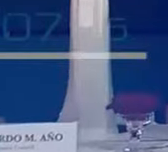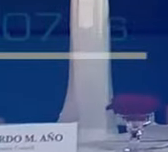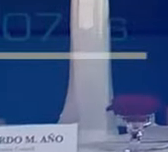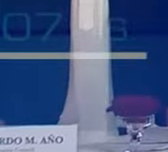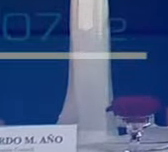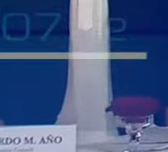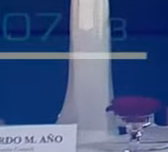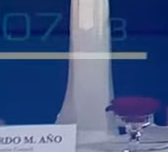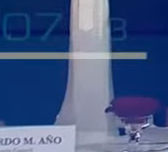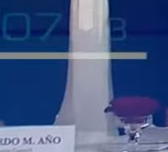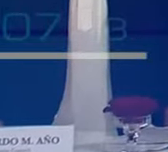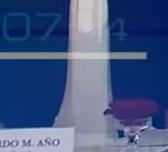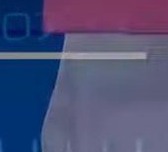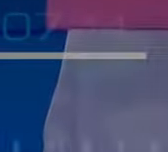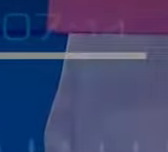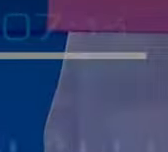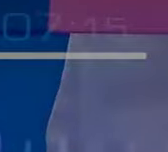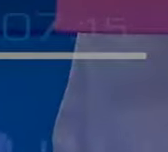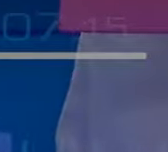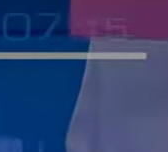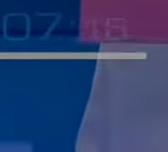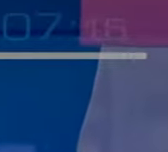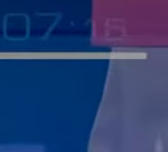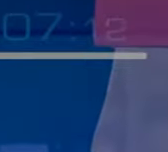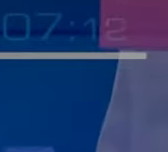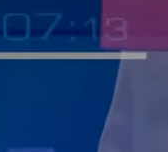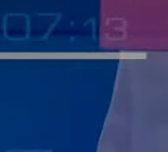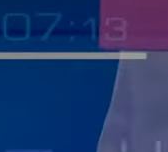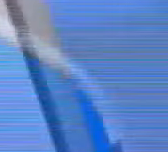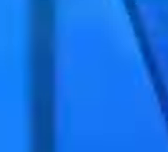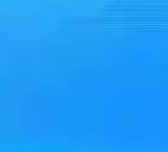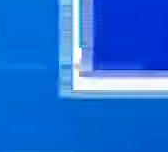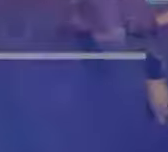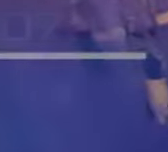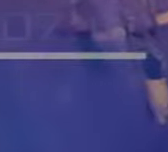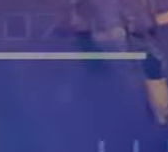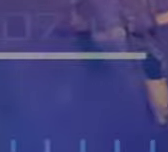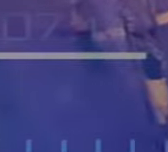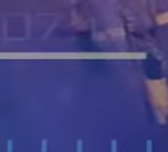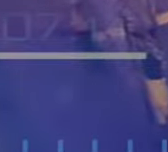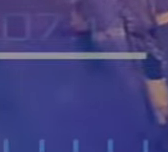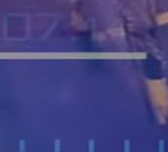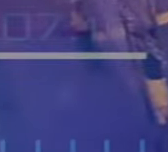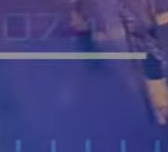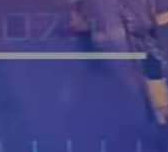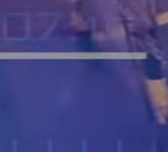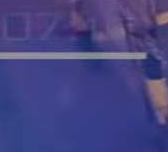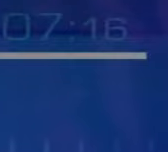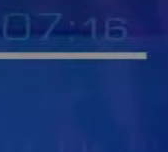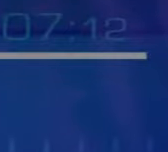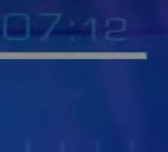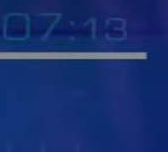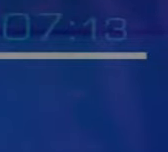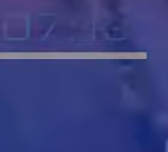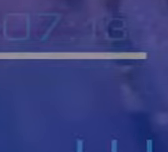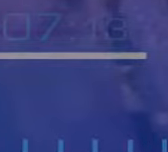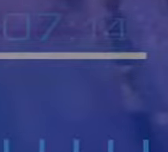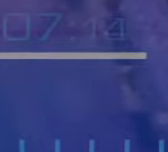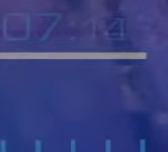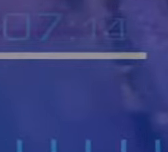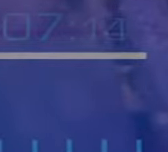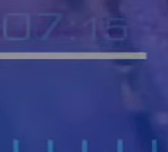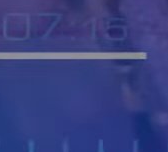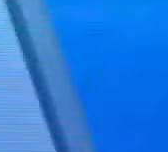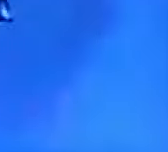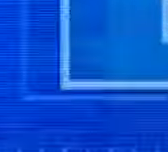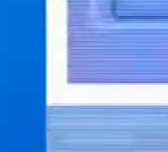Philippines muling nabuhay dahil sa pinirmahang joint statement. Sa Bacolod City, NBI agent naglabas ng baril sa